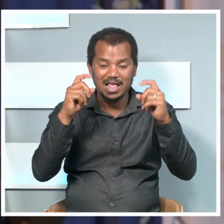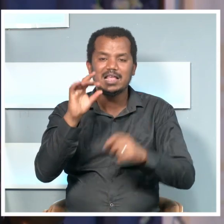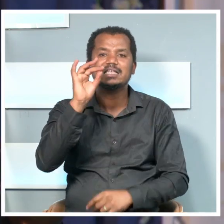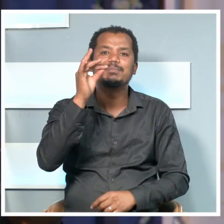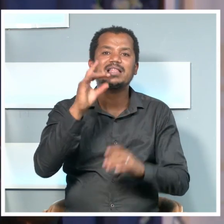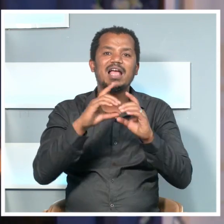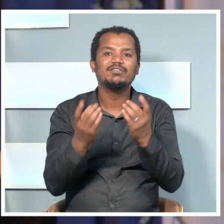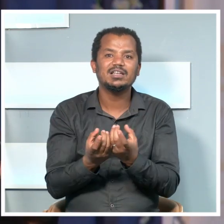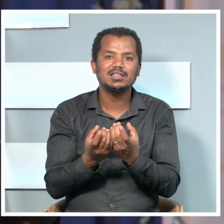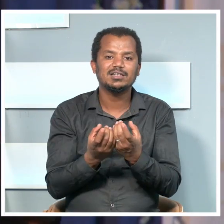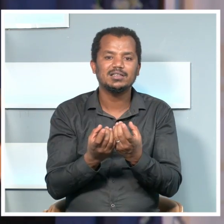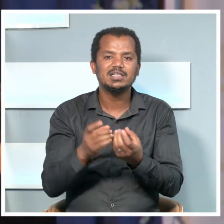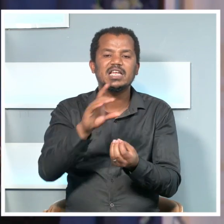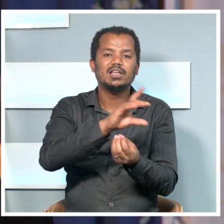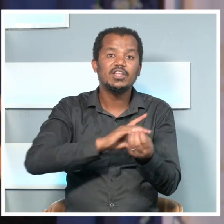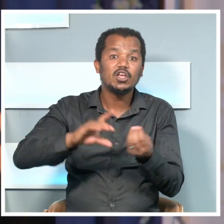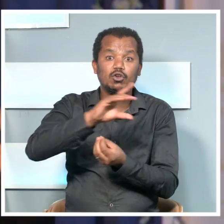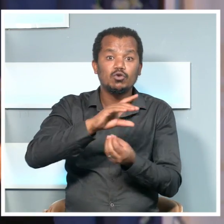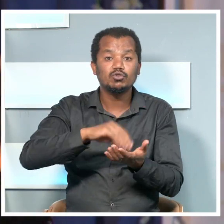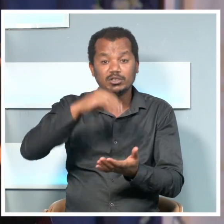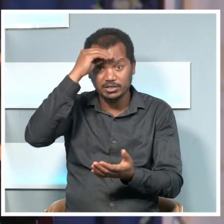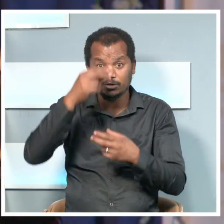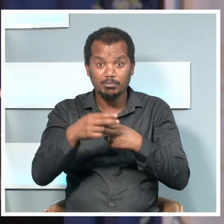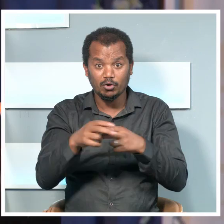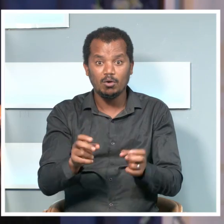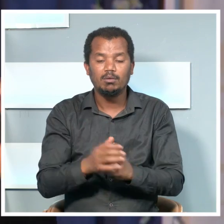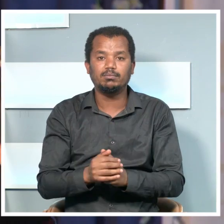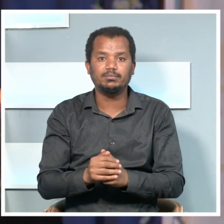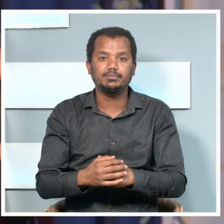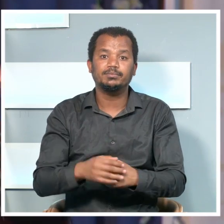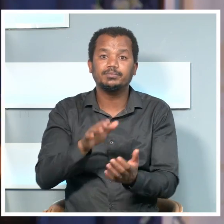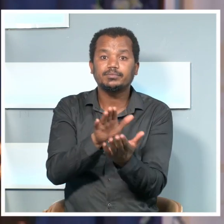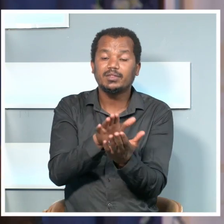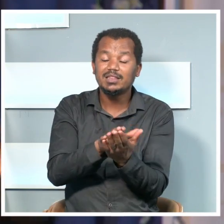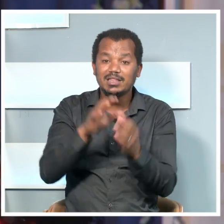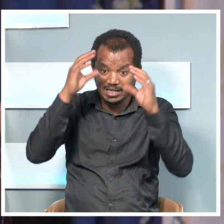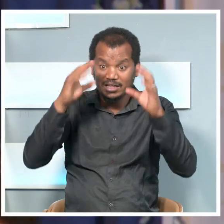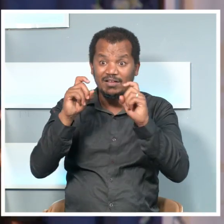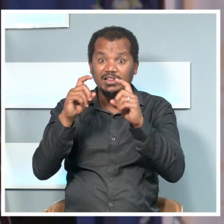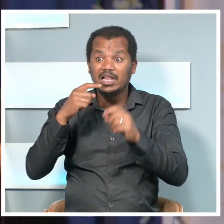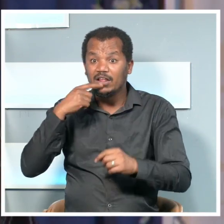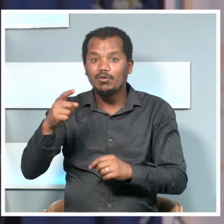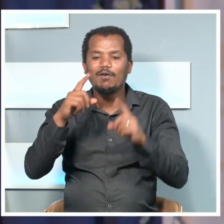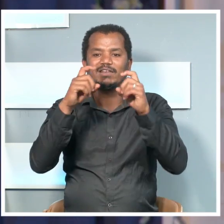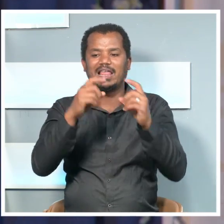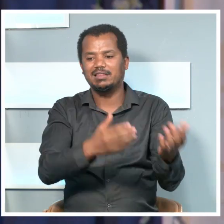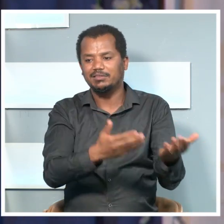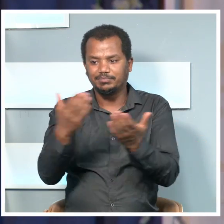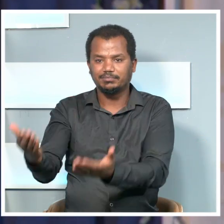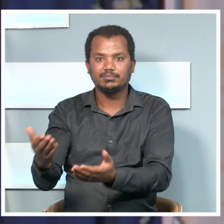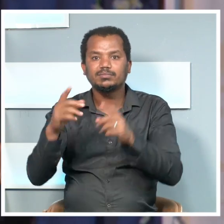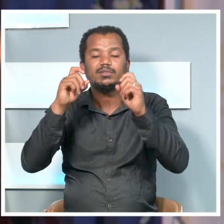8ኛ ክፍል የክልሉ ትምህርት ቢሮ ለትምህርት ቤቶቹ ለፈታኞቹ ነግሮ ፈታኝ አስመድቦ